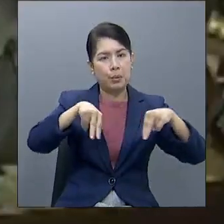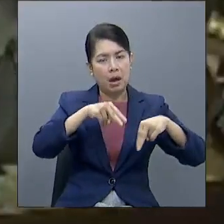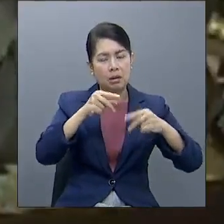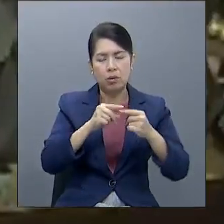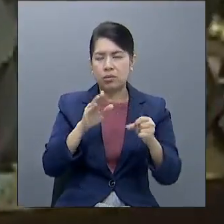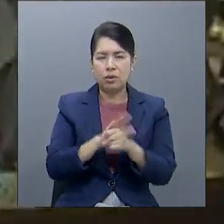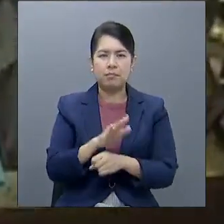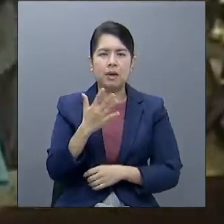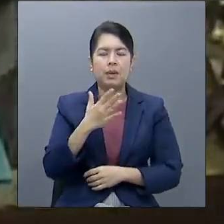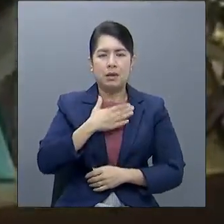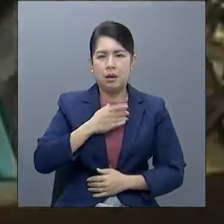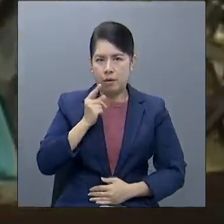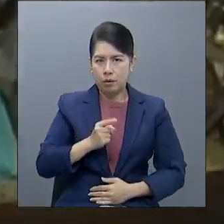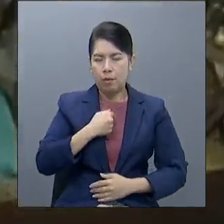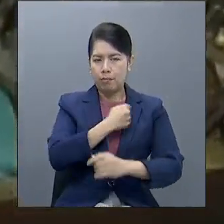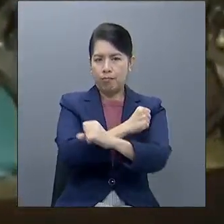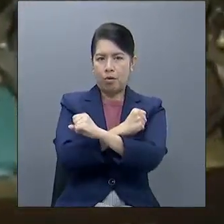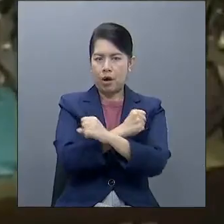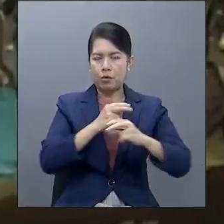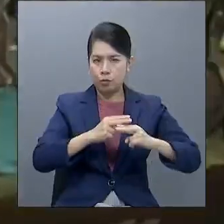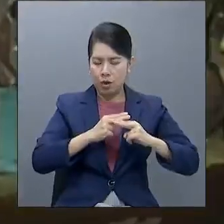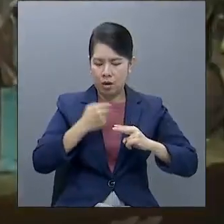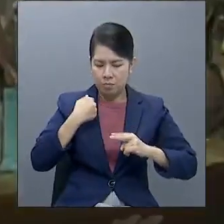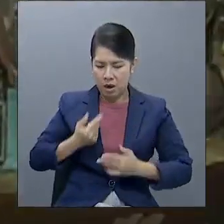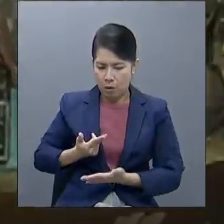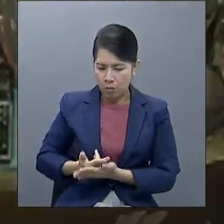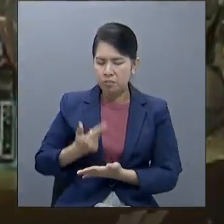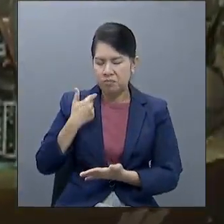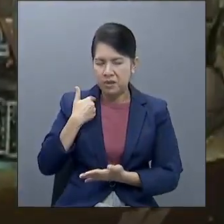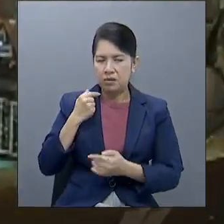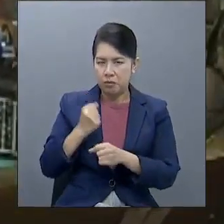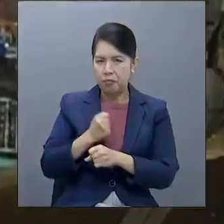ครับจึงต้องมีอาวุธที่จะเอาไว้ต่อสู้และก็ฝึกฝนอย่างสม่ำเสมอด้วยนะครับ